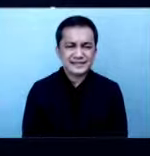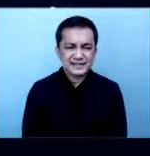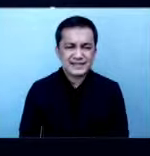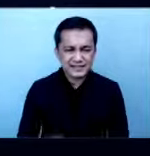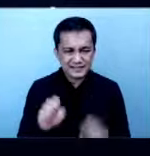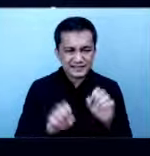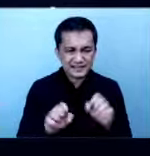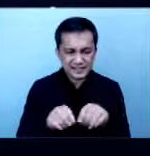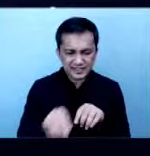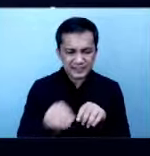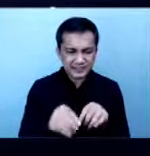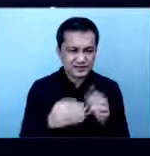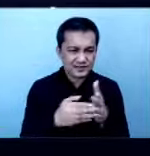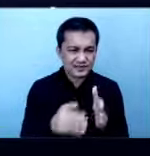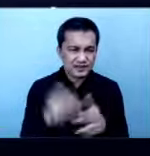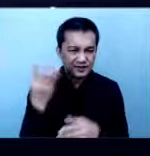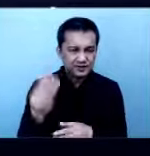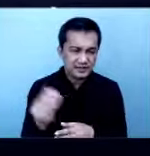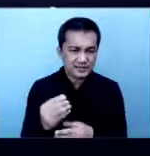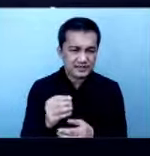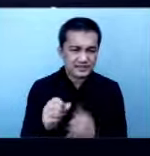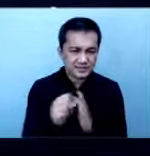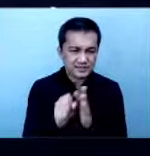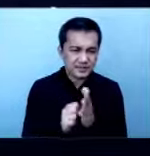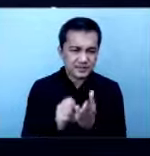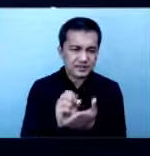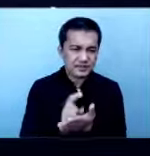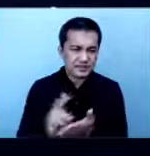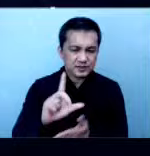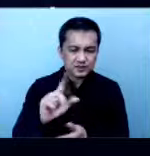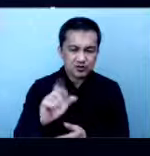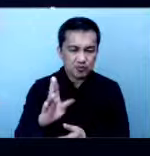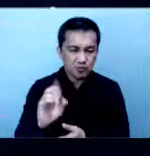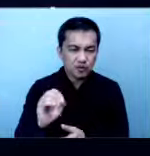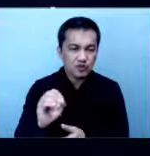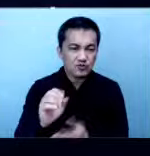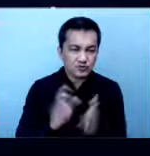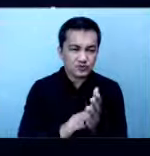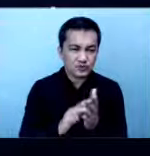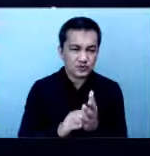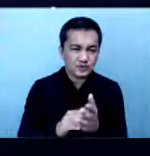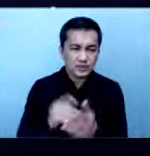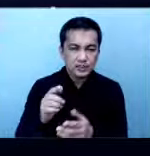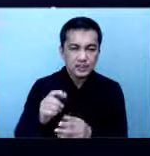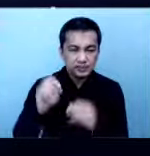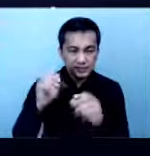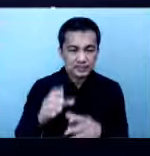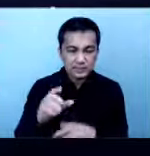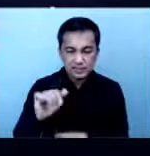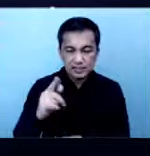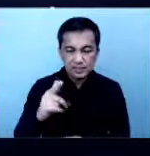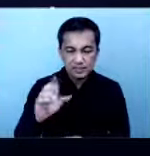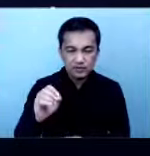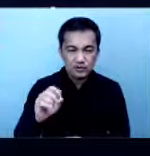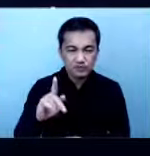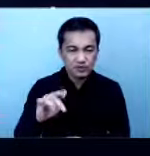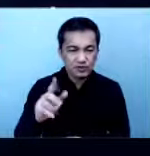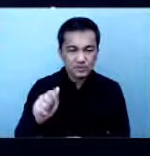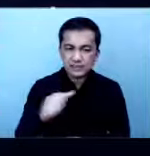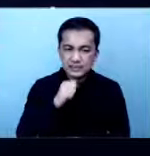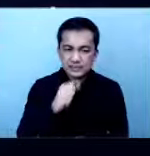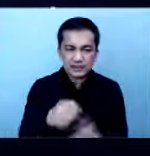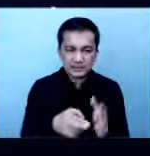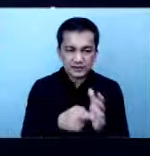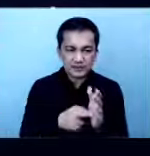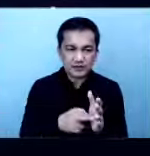agriculture students sa Batangas State University, Lobo Campus. Ayon sa kanilang lecturer na si Angelo Ebora, hindi required ang paggawa ng